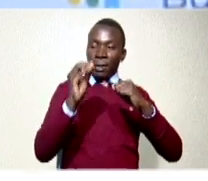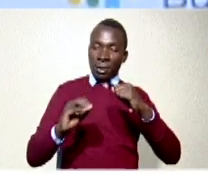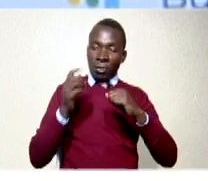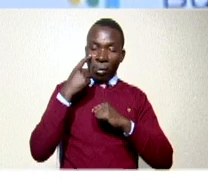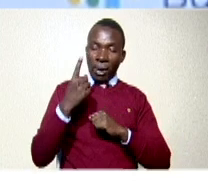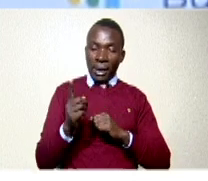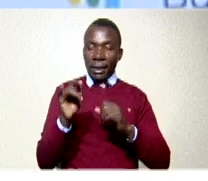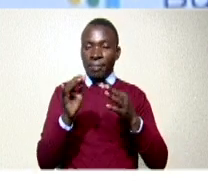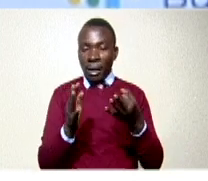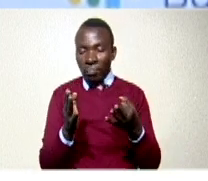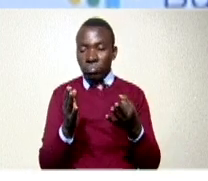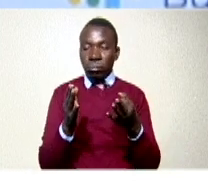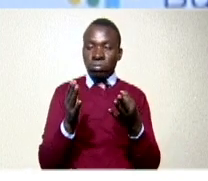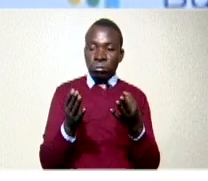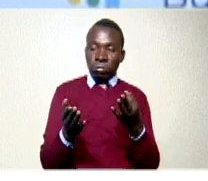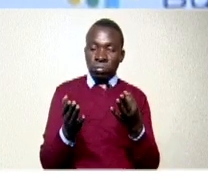ugasanga niba